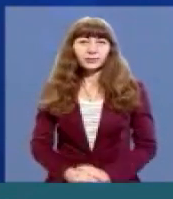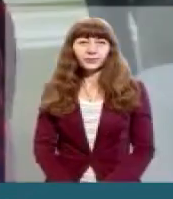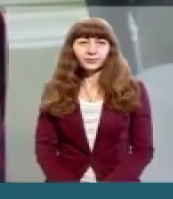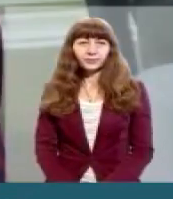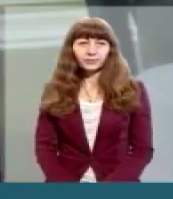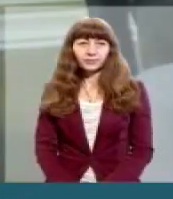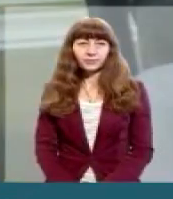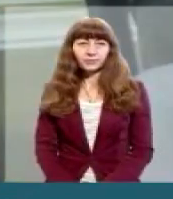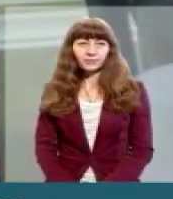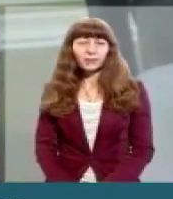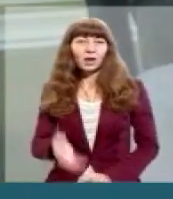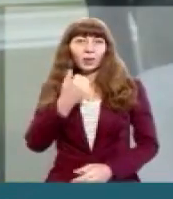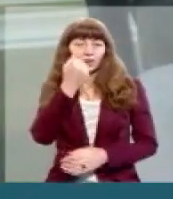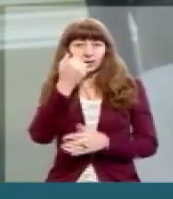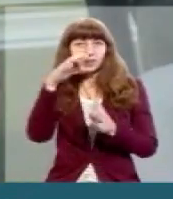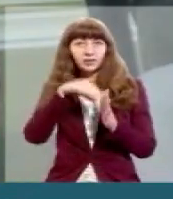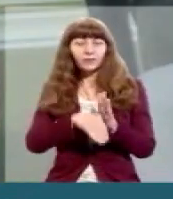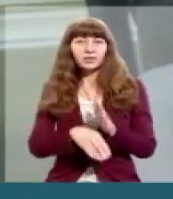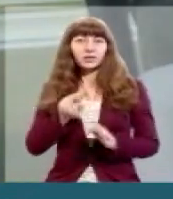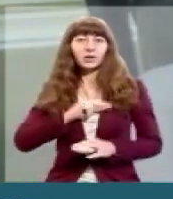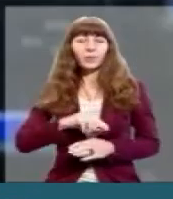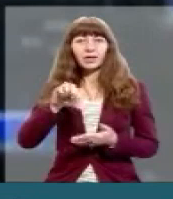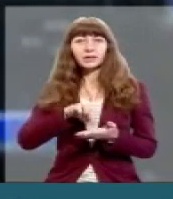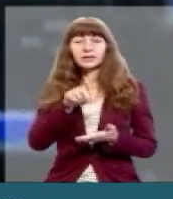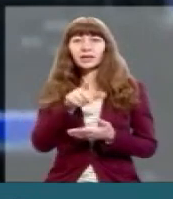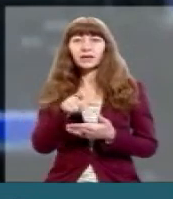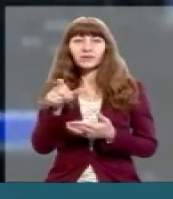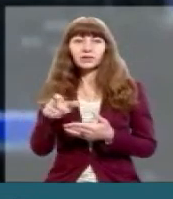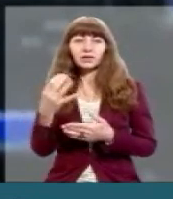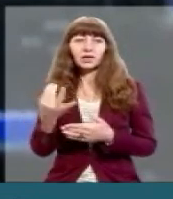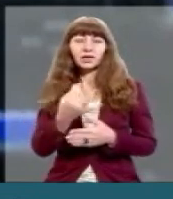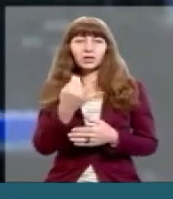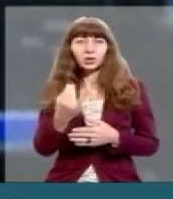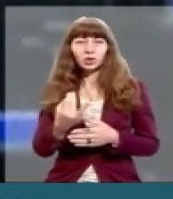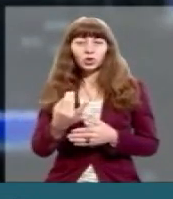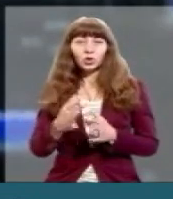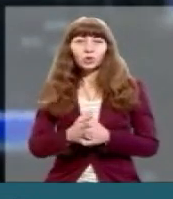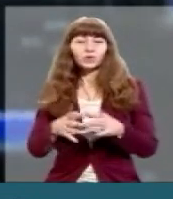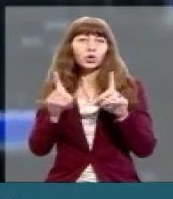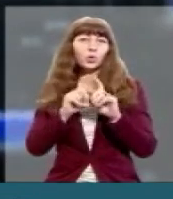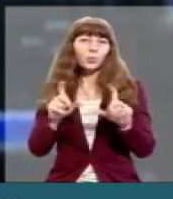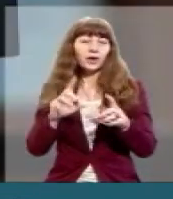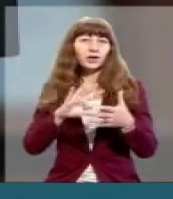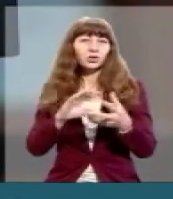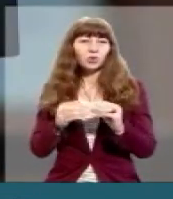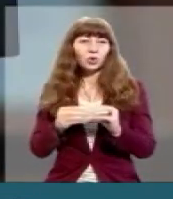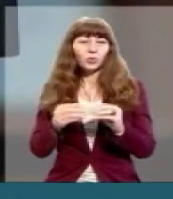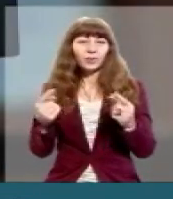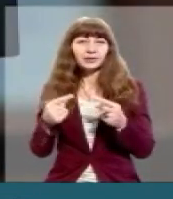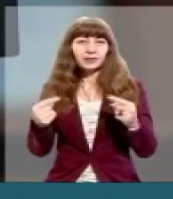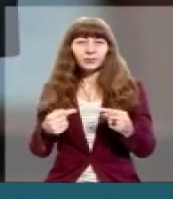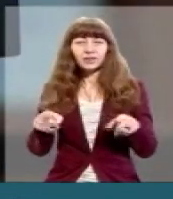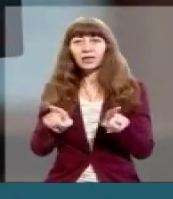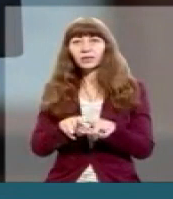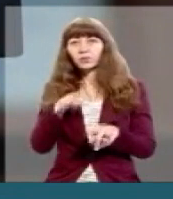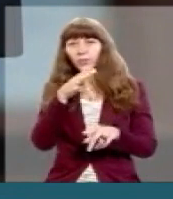әкеледі. Барлық мүдделі органдар өкілдерінің бірлескен жұмысының арқасында облыс бойынша өткен жылдың сәйкес кезеңімен салыстырғанда